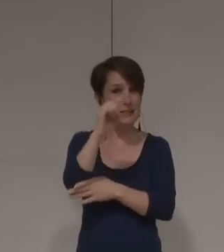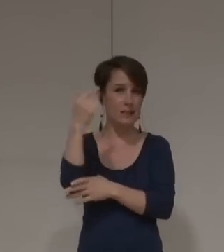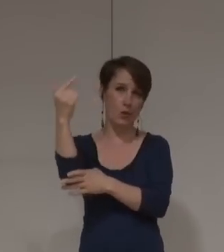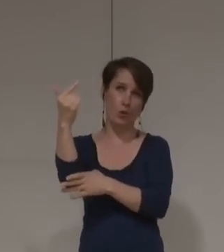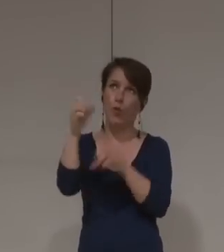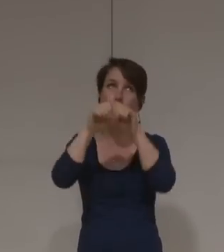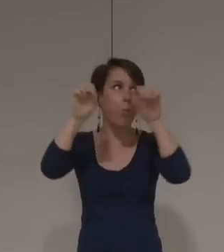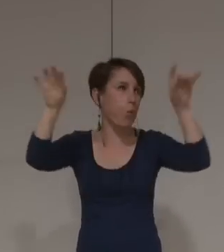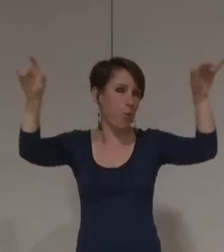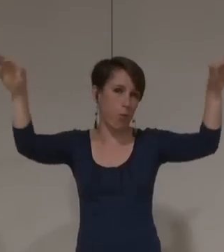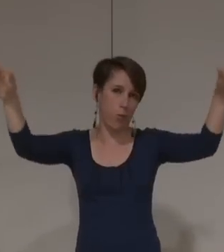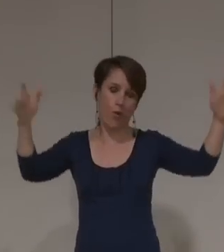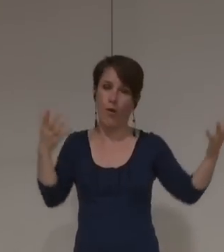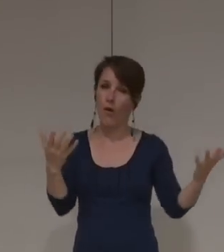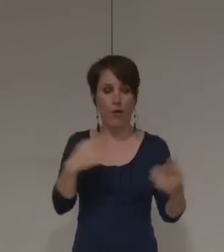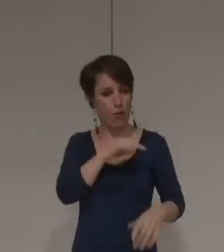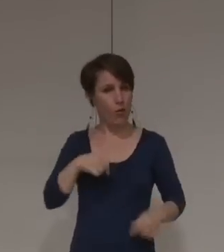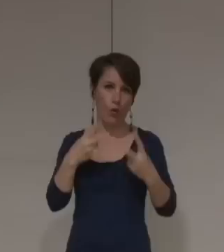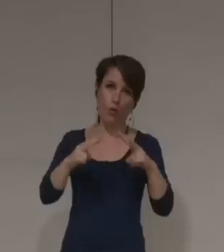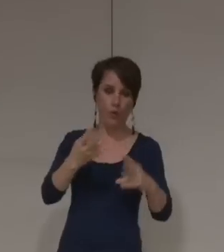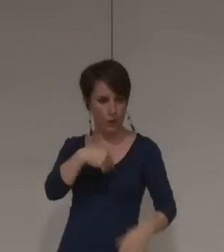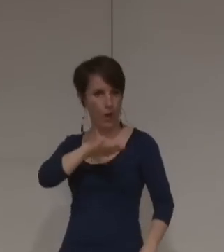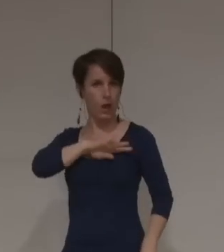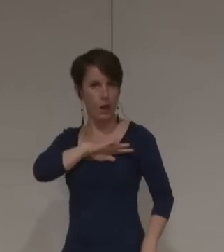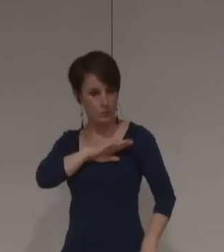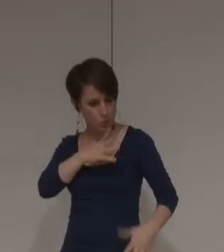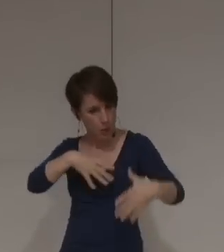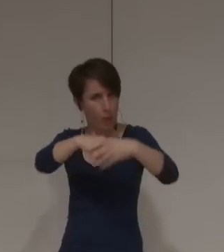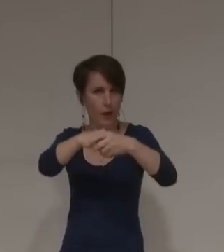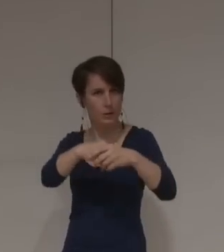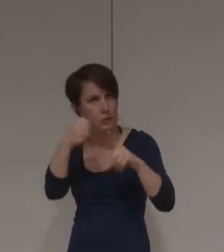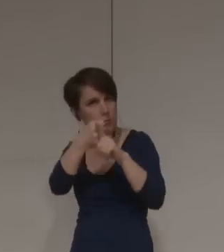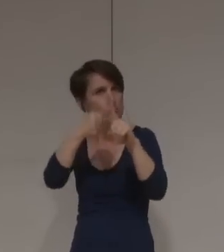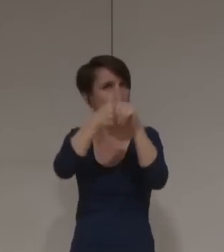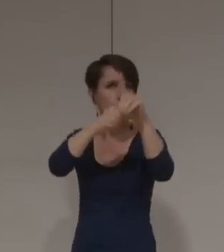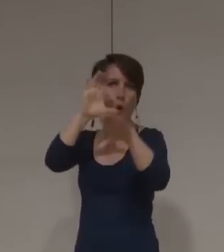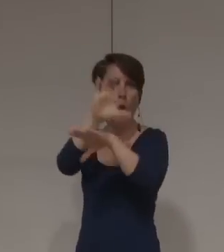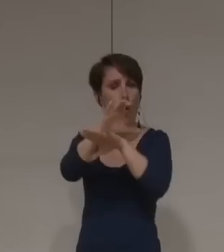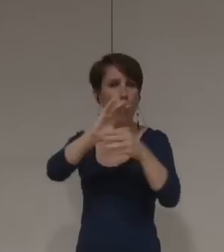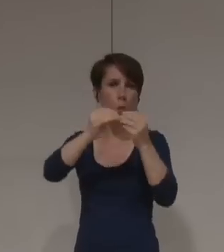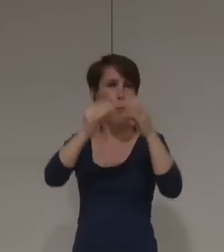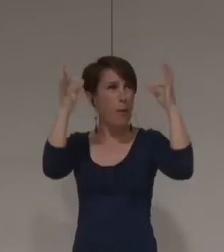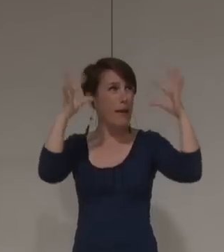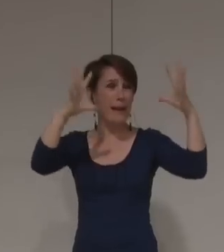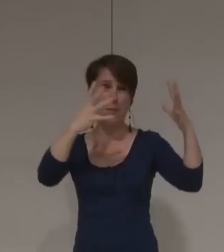d'adhésion et de solidarité vis-à-vis des politiques de lutte contre le réchauffement